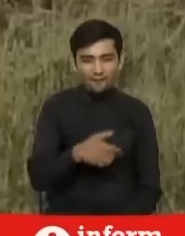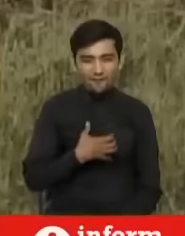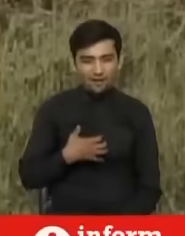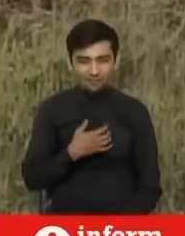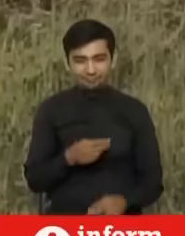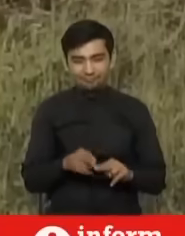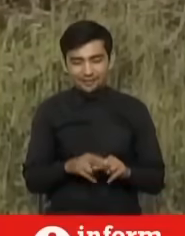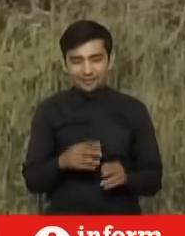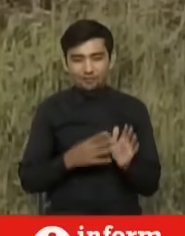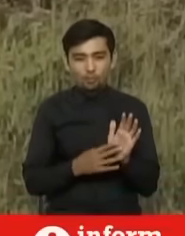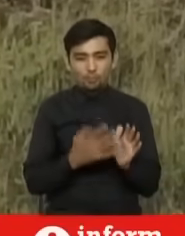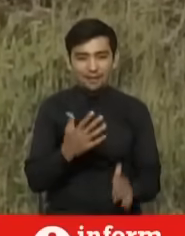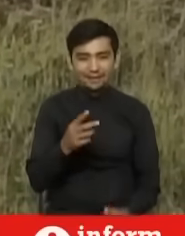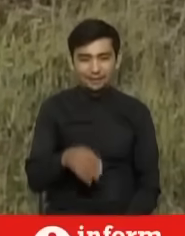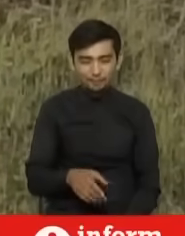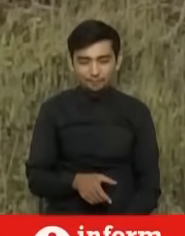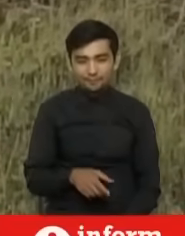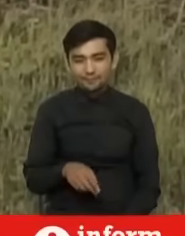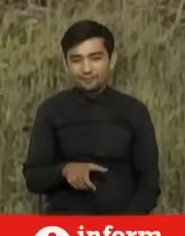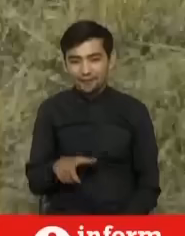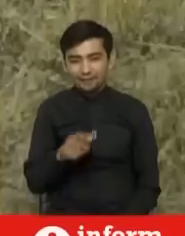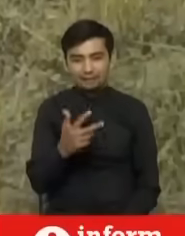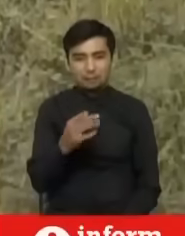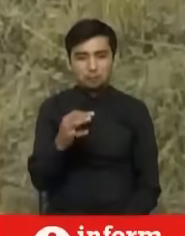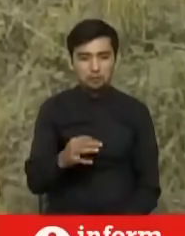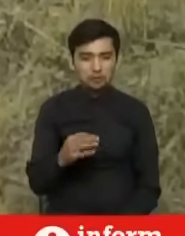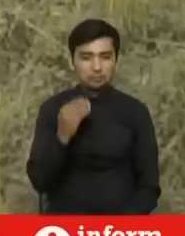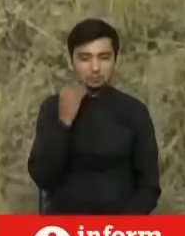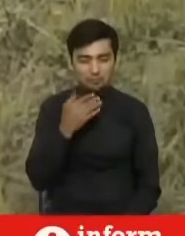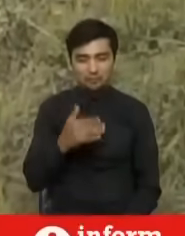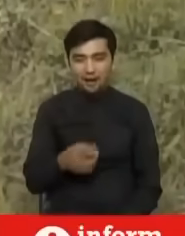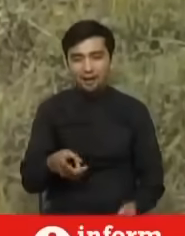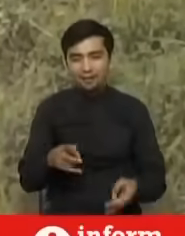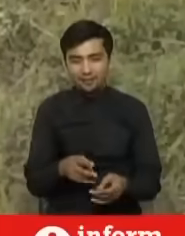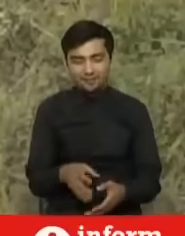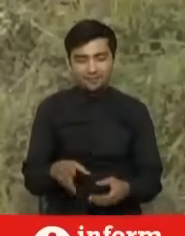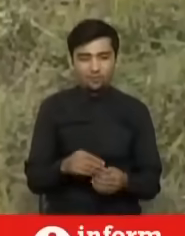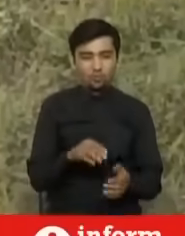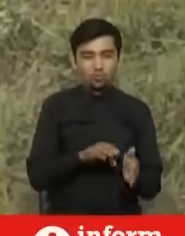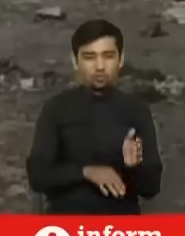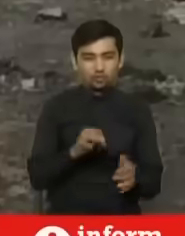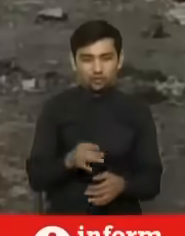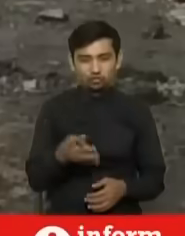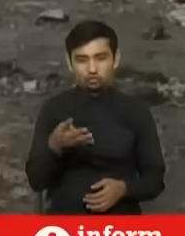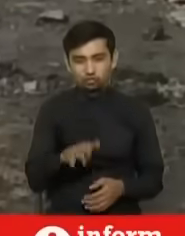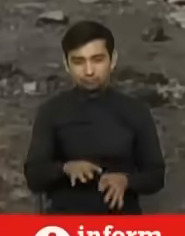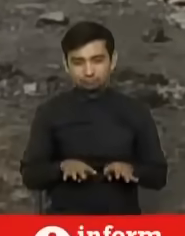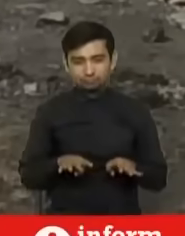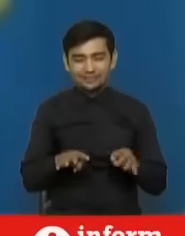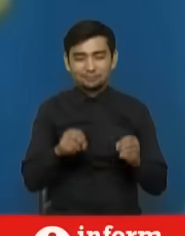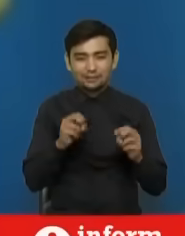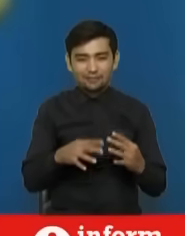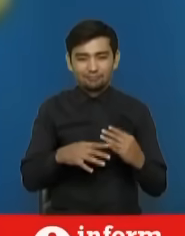мың шақырым трассаның тек 3% ғана талапқа сай. Сол үшін облыс орталықтарының арасын кемінде 4 жолақты жолмен жалғауды